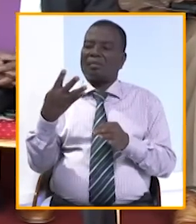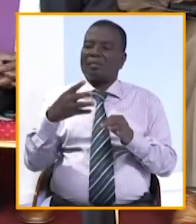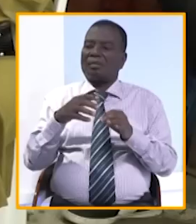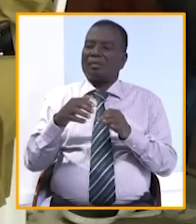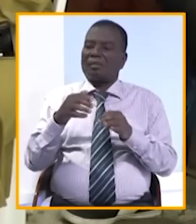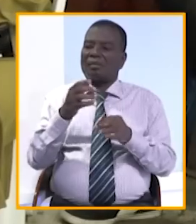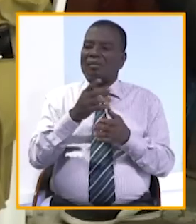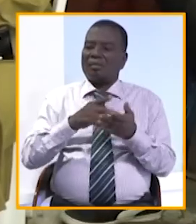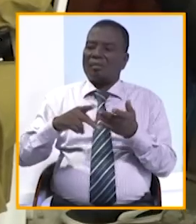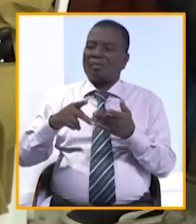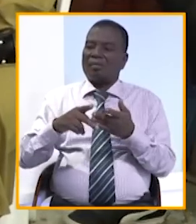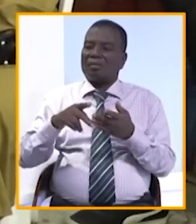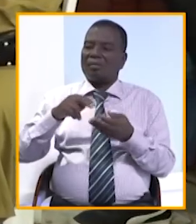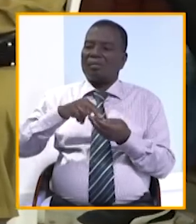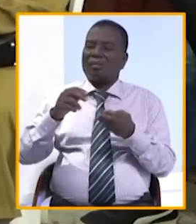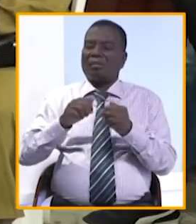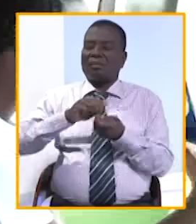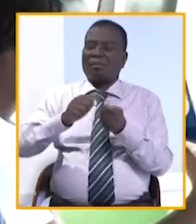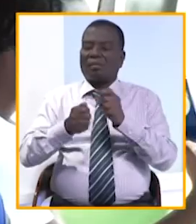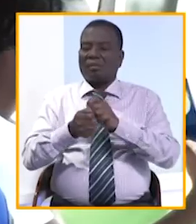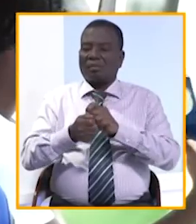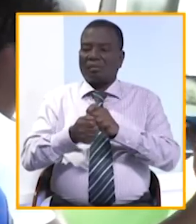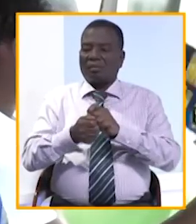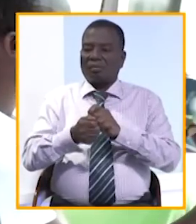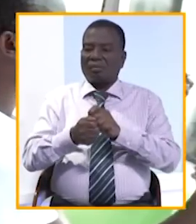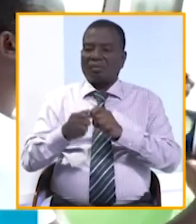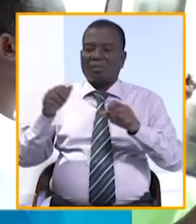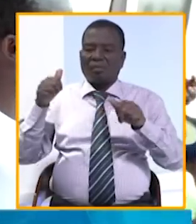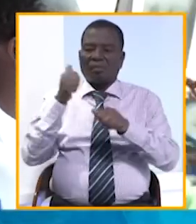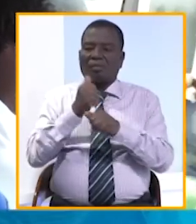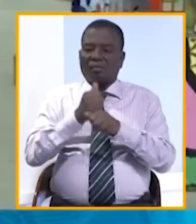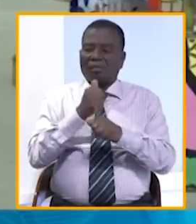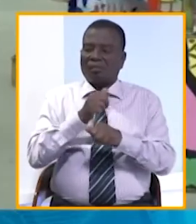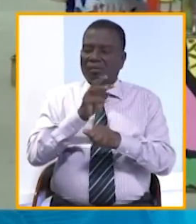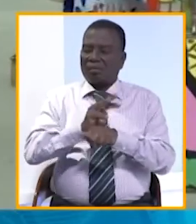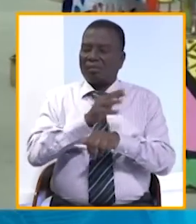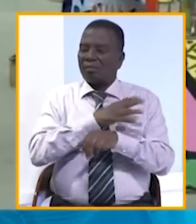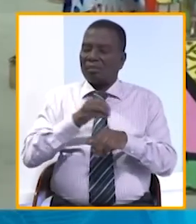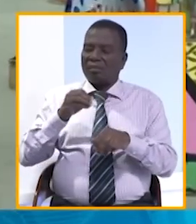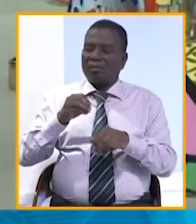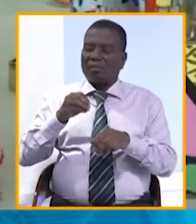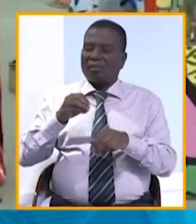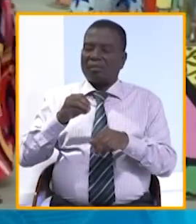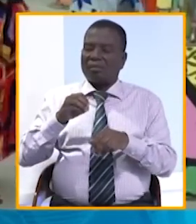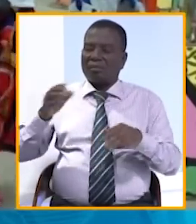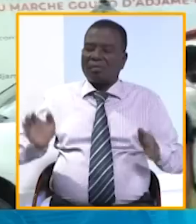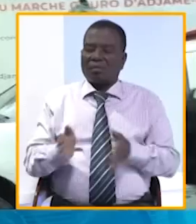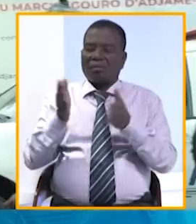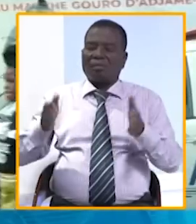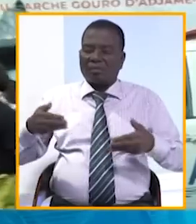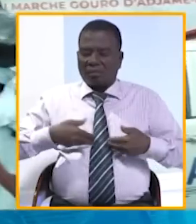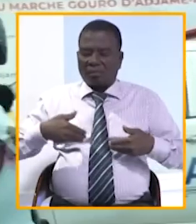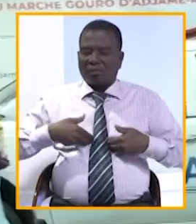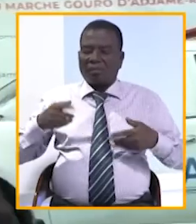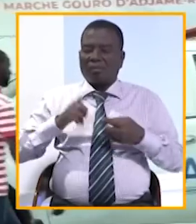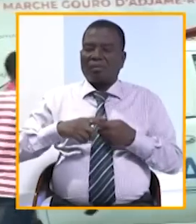prioritaires, au nombre desquels l'amélioration de l'accès à l'emploi décent et productif, ainsi que l'encouragement de la